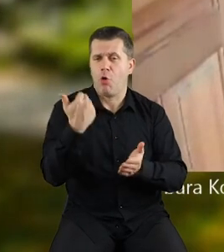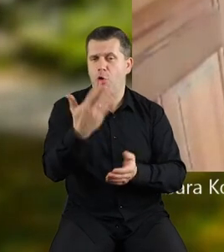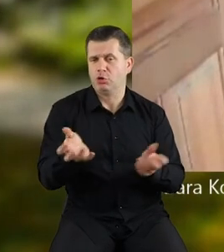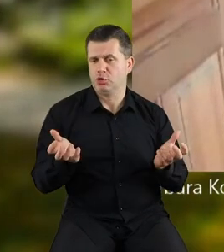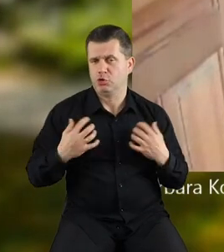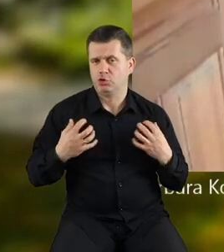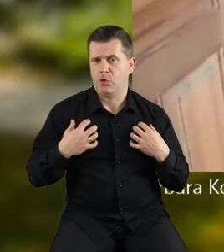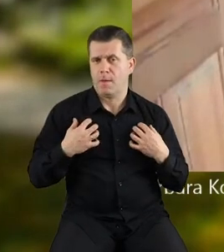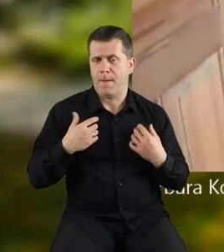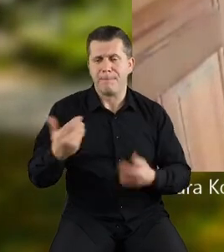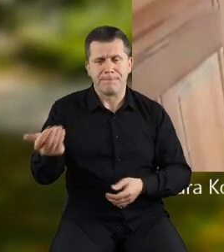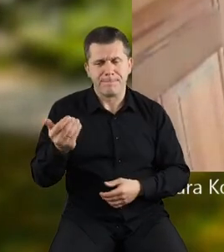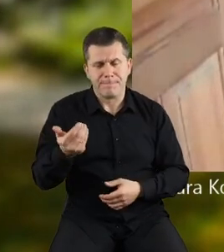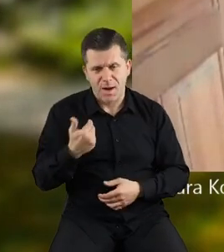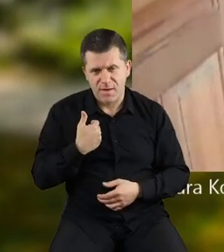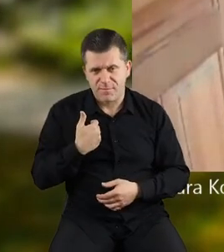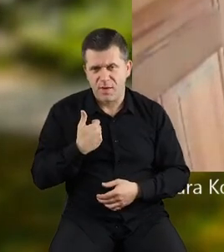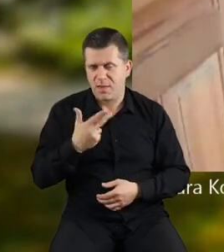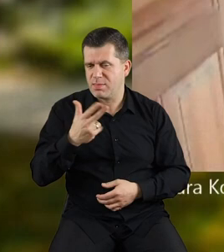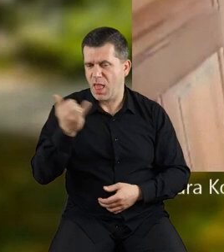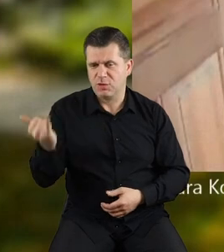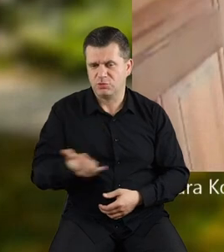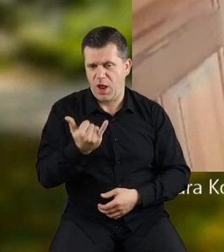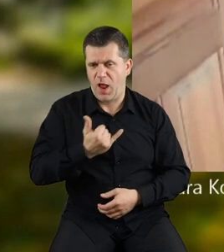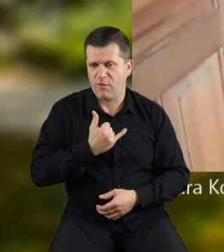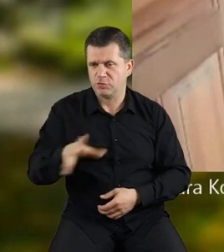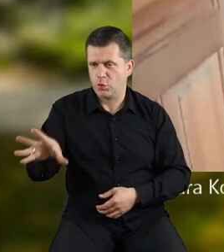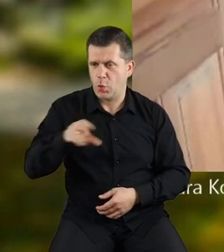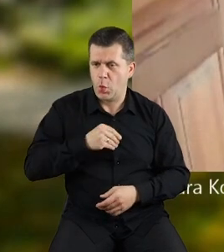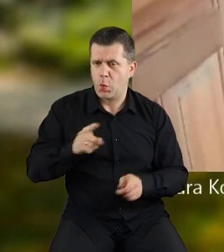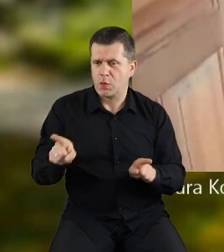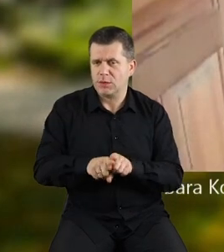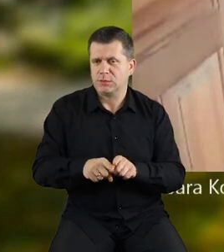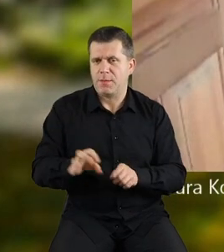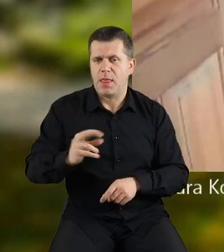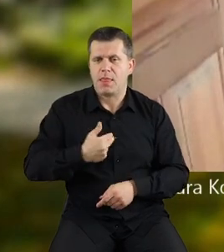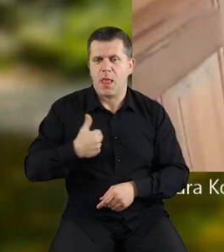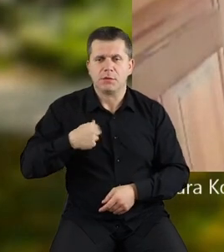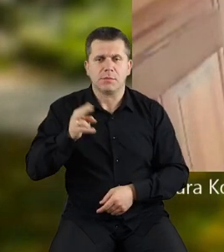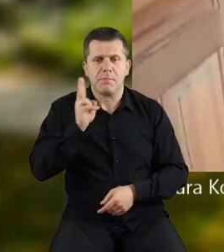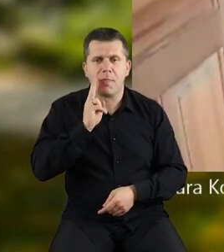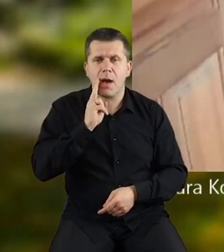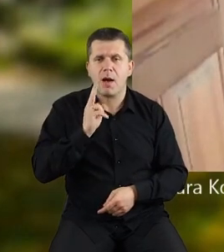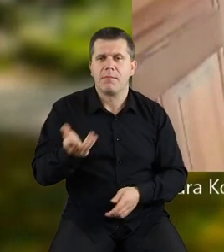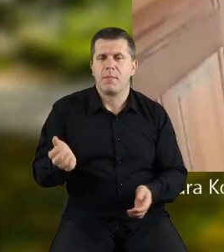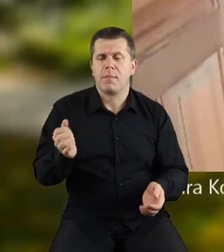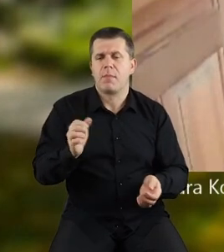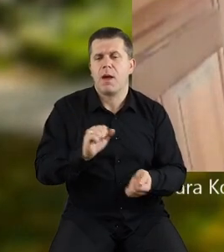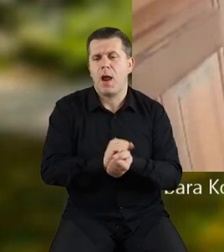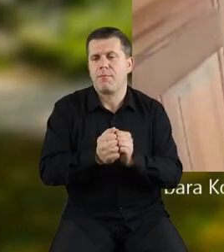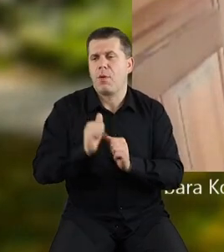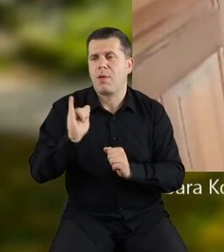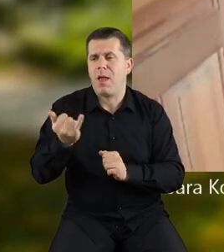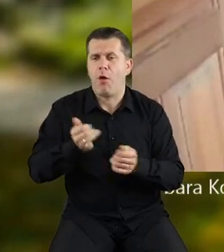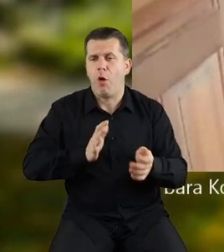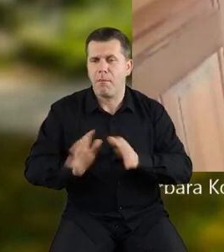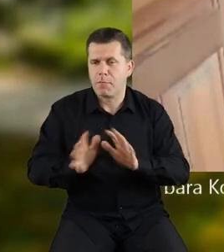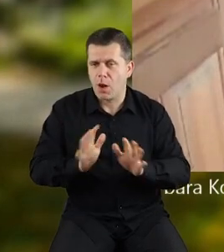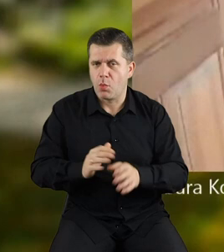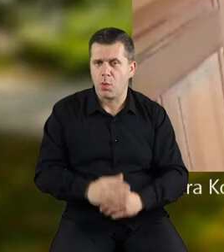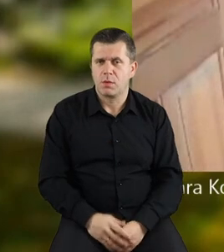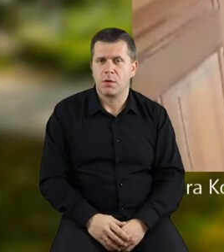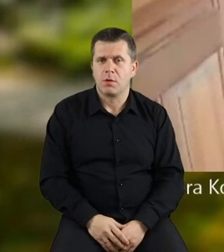nagrody życiowej, bo bywa, że nie zawsze utożsamiamy się z naszą mamą czy jakąś